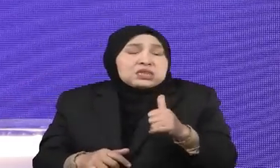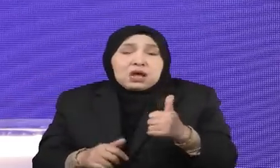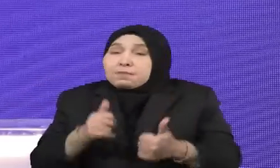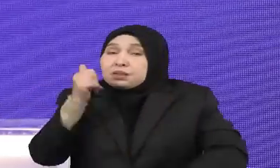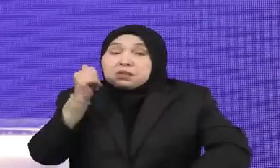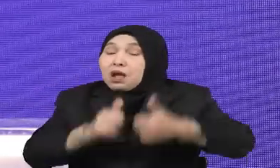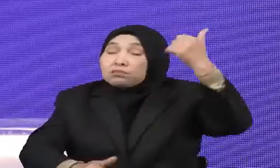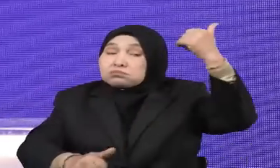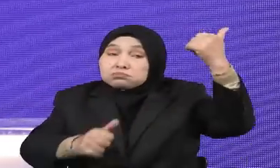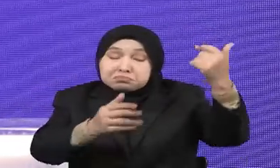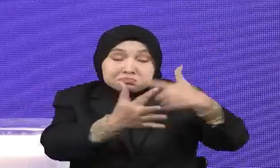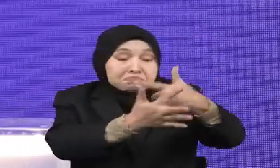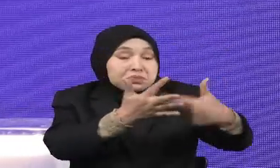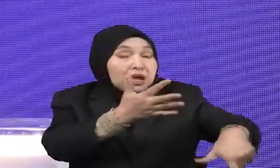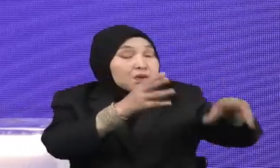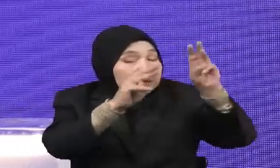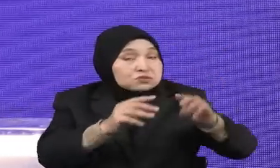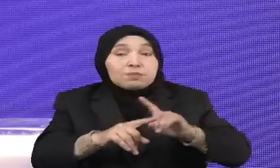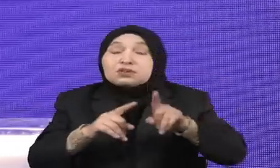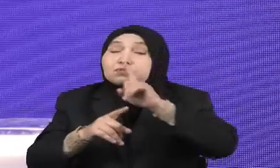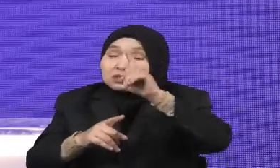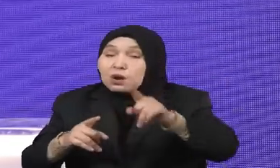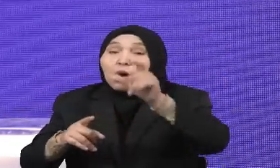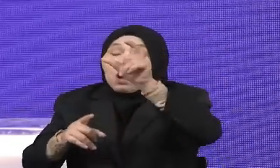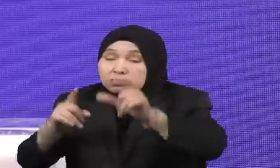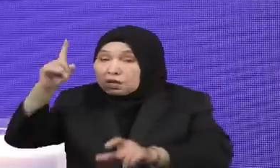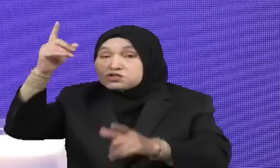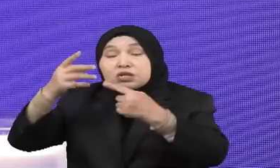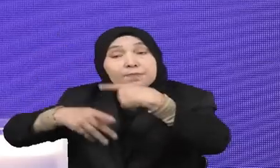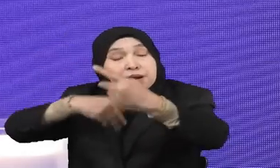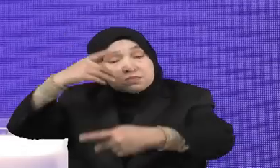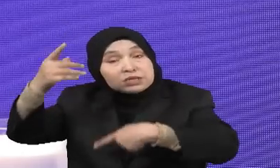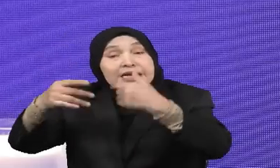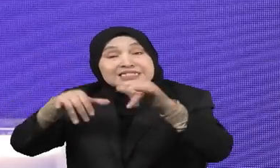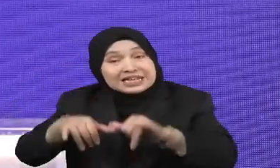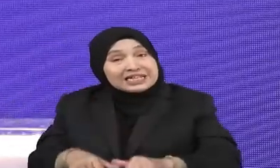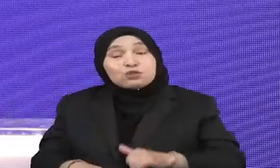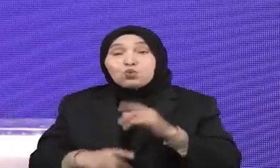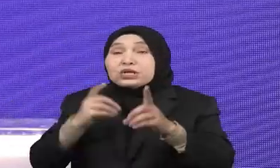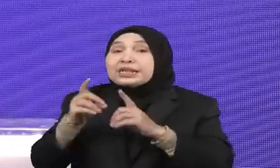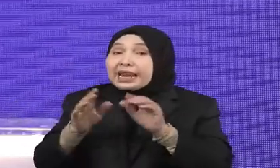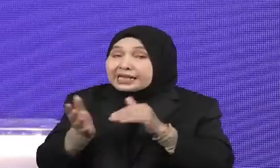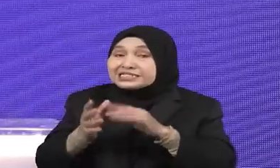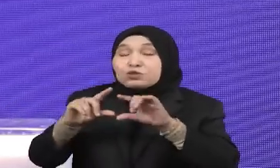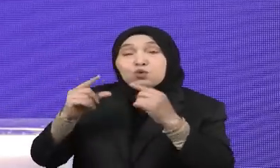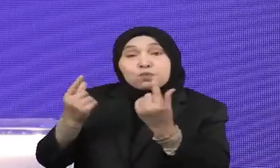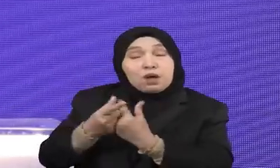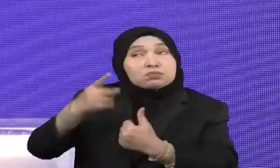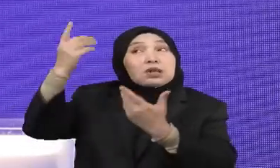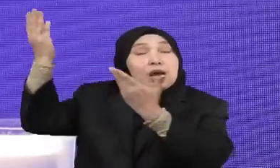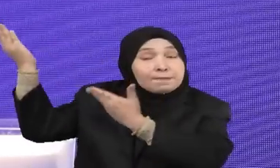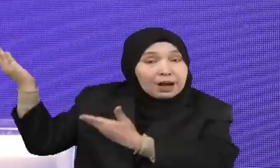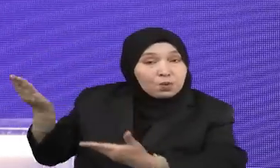peringkat manusia tetapi sebenarnya Allah Sedang memproses orang teman-teman satu yang duduk di dunia dan satu lagi kumpulan Allah nak bawakan terus